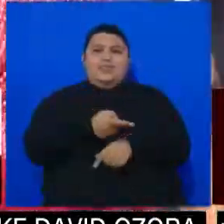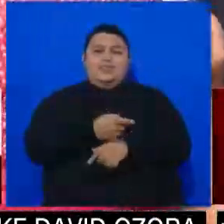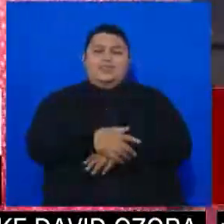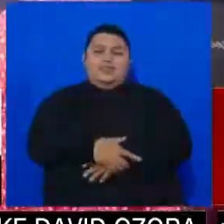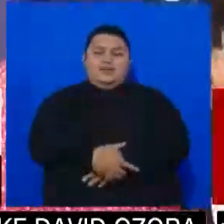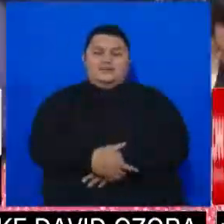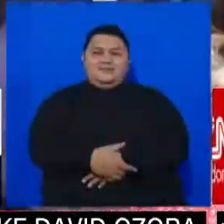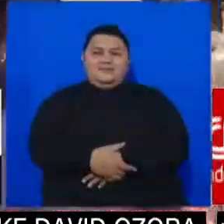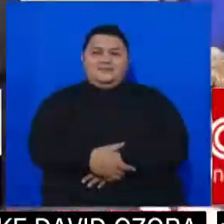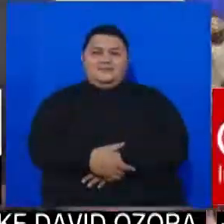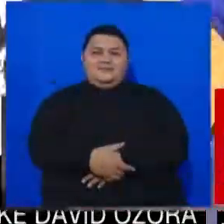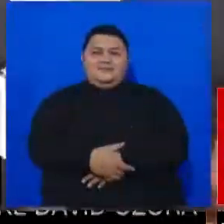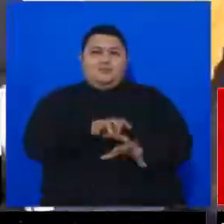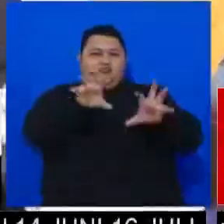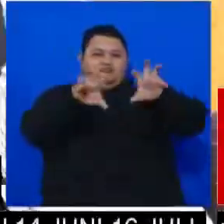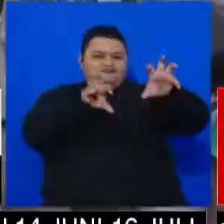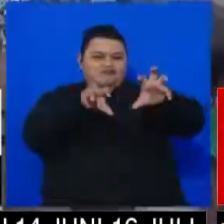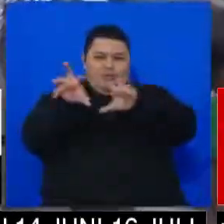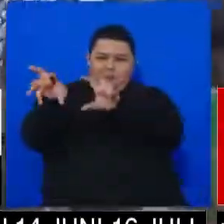oleh warga.